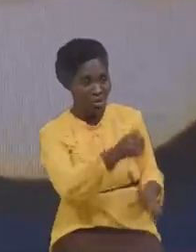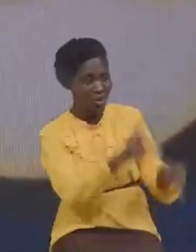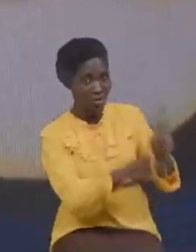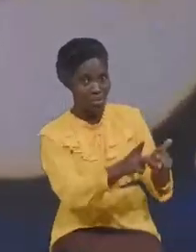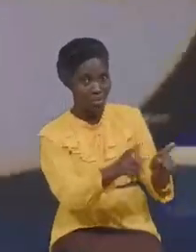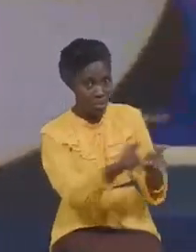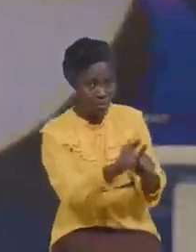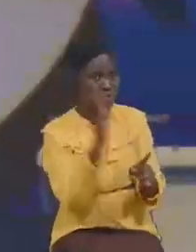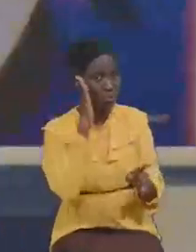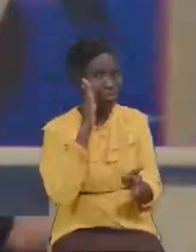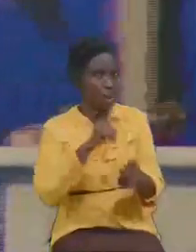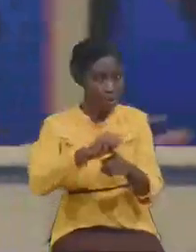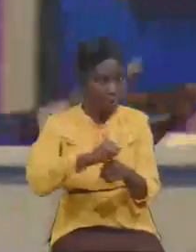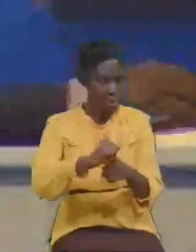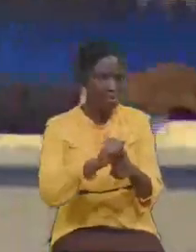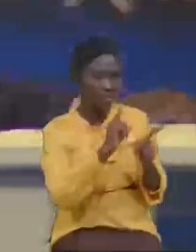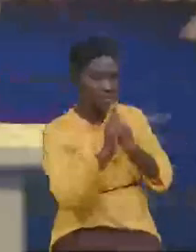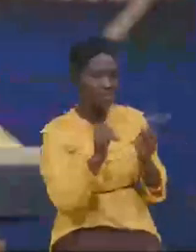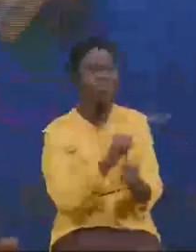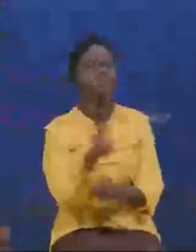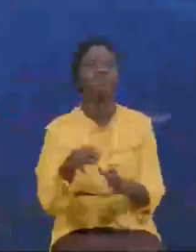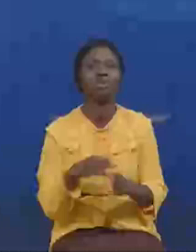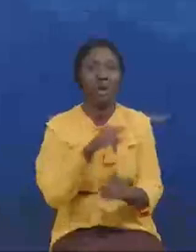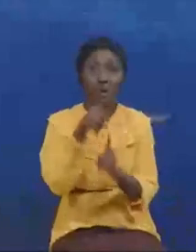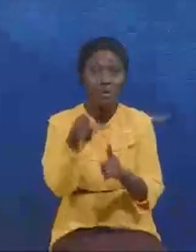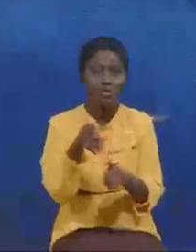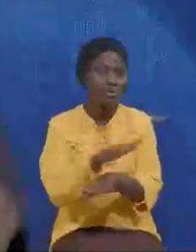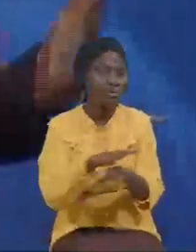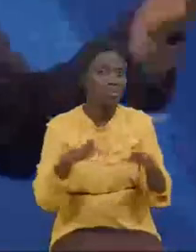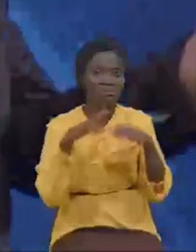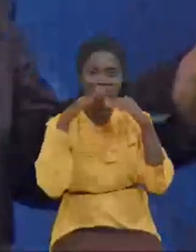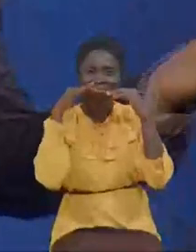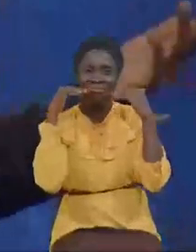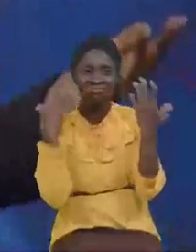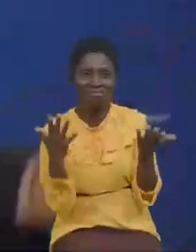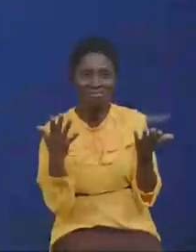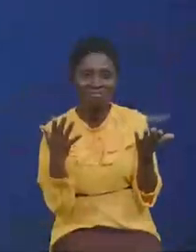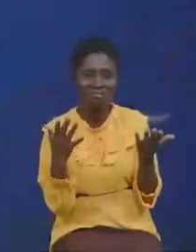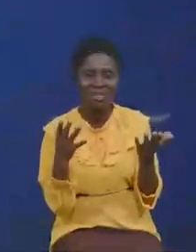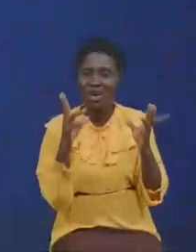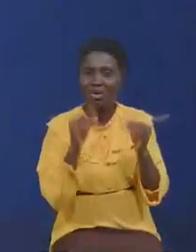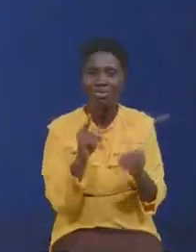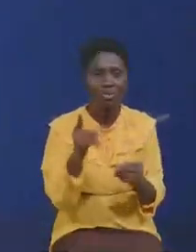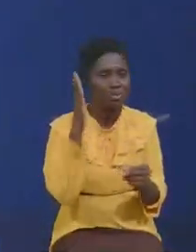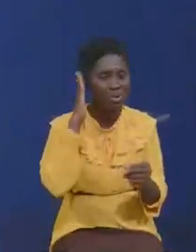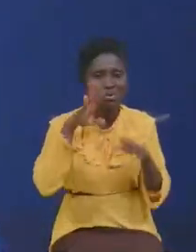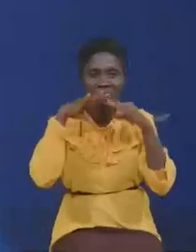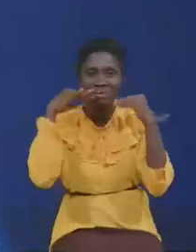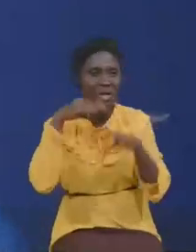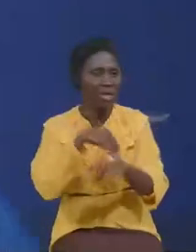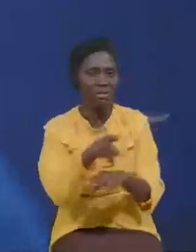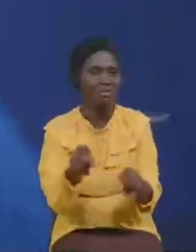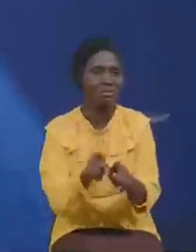aussi vont garder la rancune contre toi. Si tu ne souris pas, il n'y a personne qui sourit